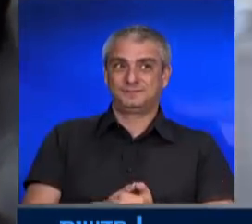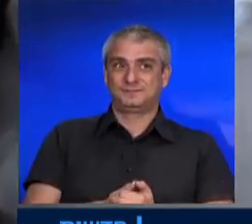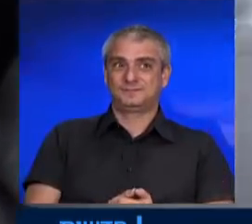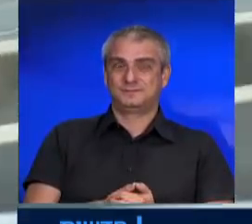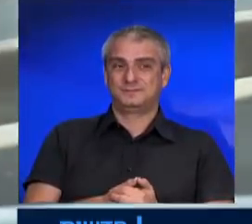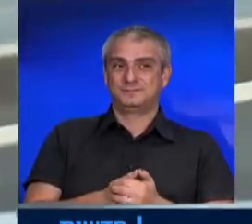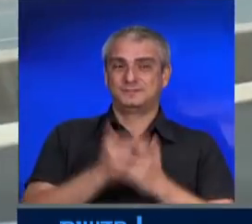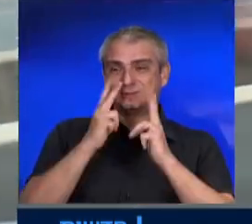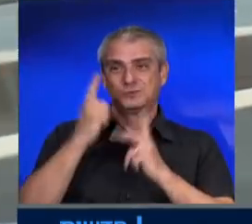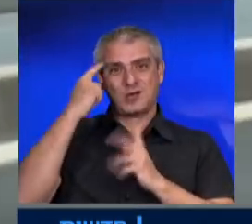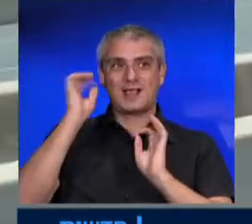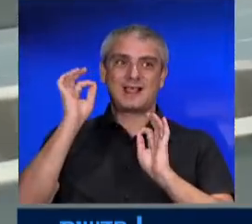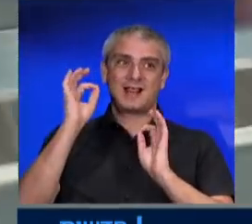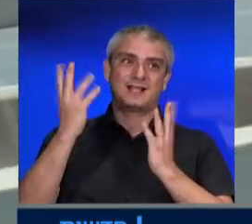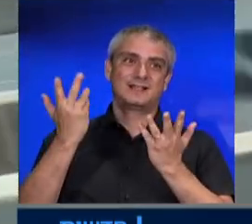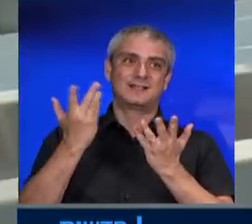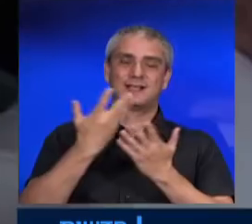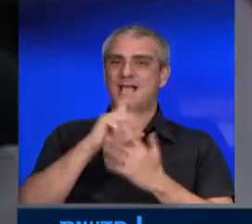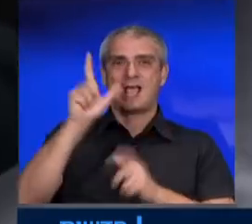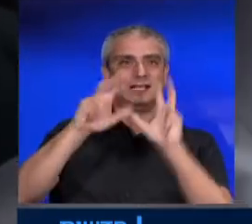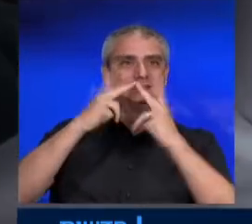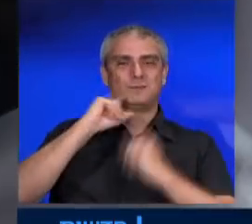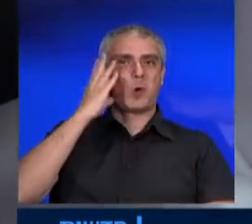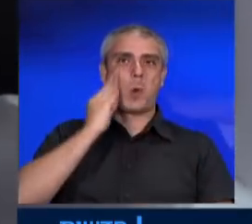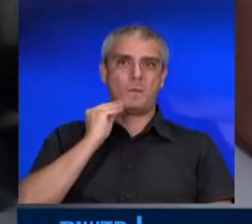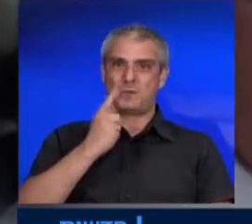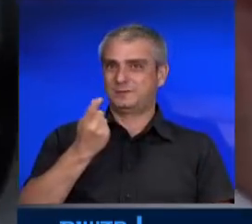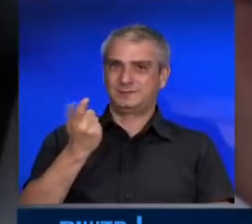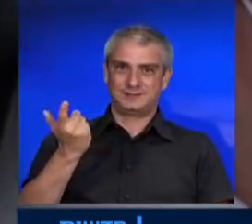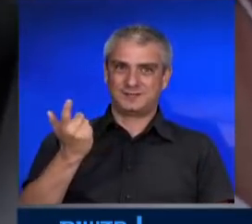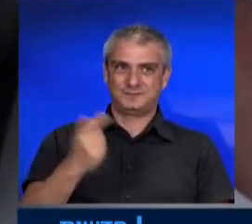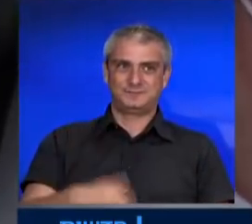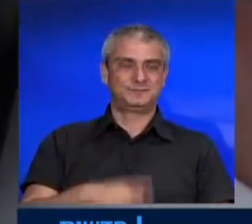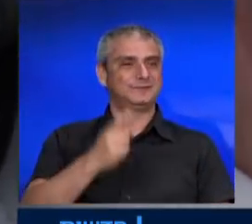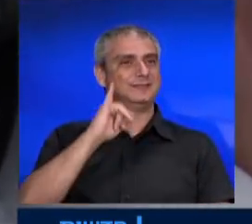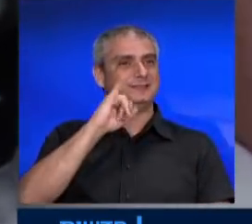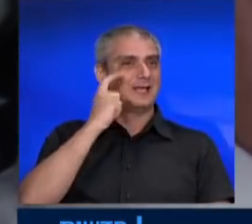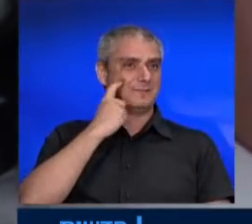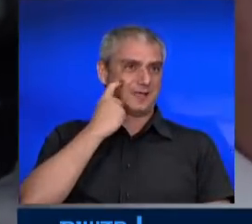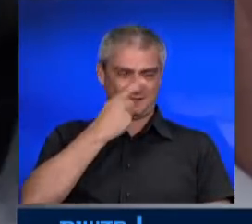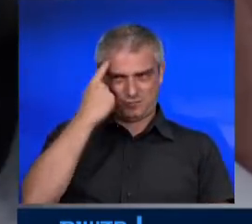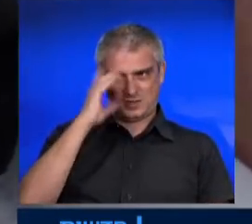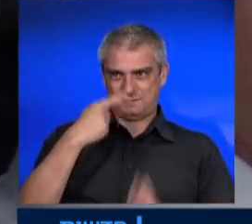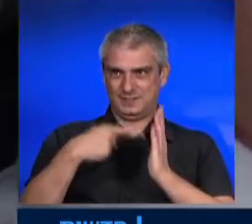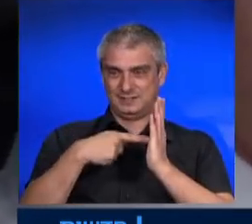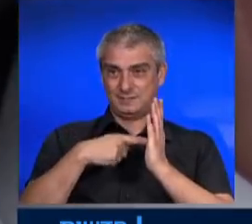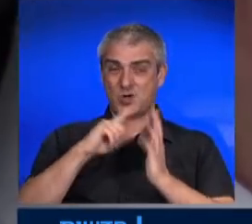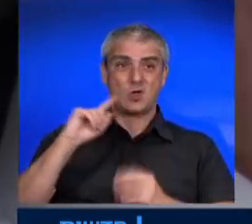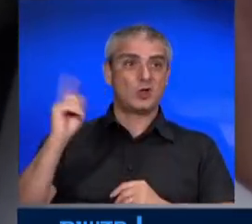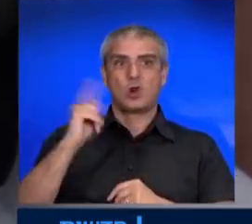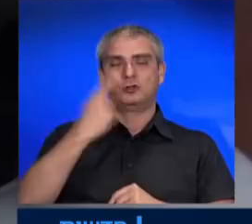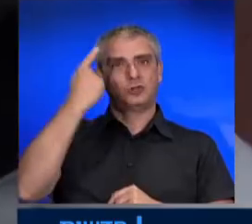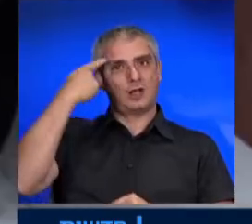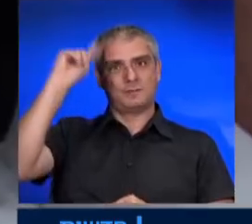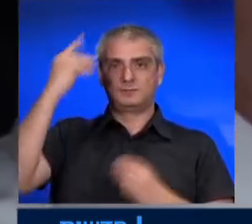בצורה אינטליגנטית חוסר שביעות הרצון של הציבור. יזהר מחייך והוא גם יודע למה. כשכל שעה מומצא תפקיד